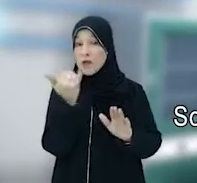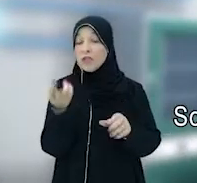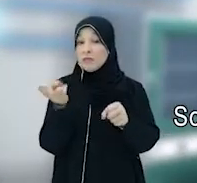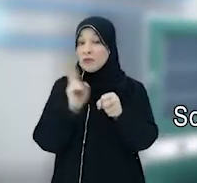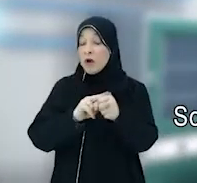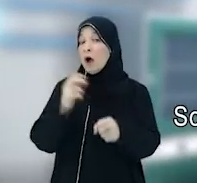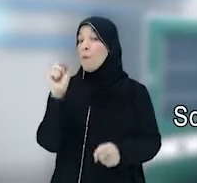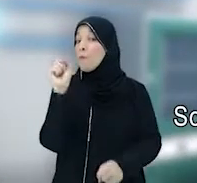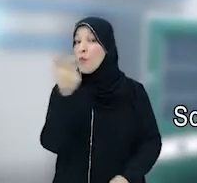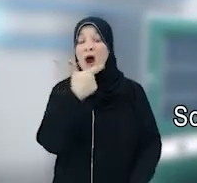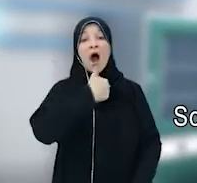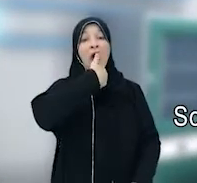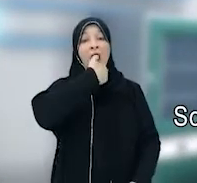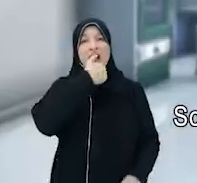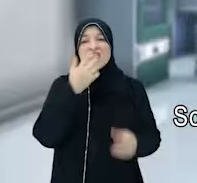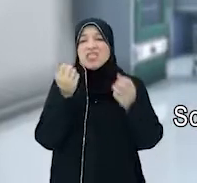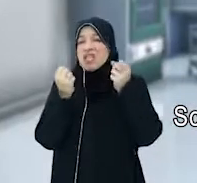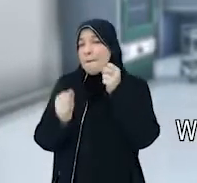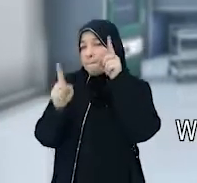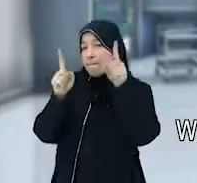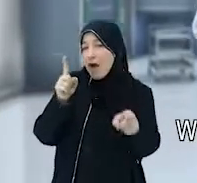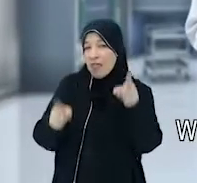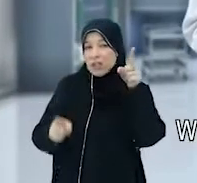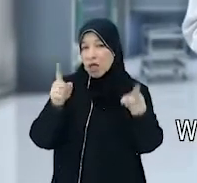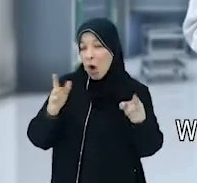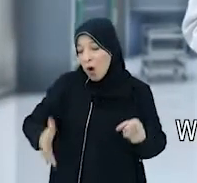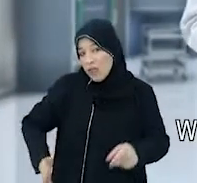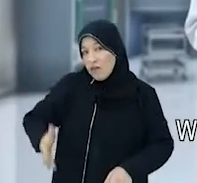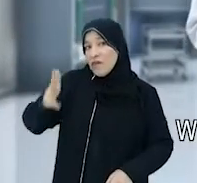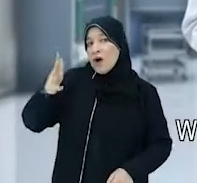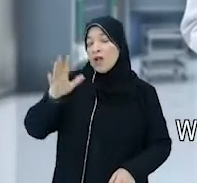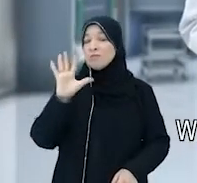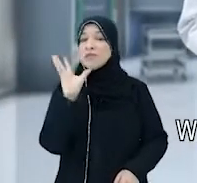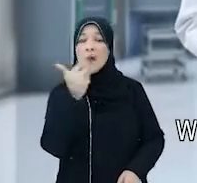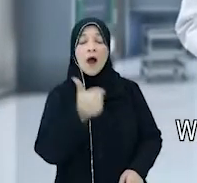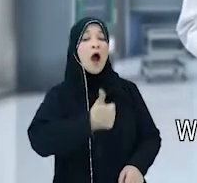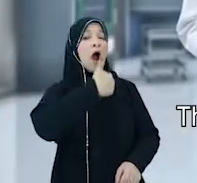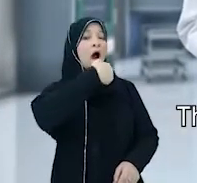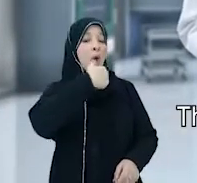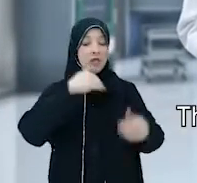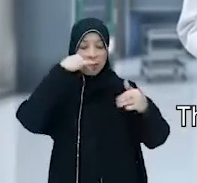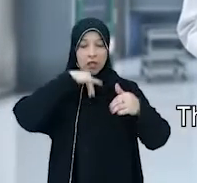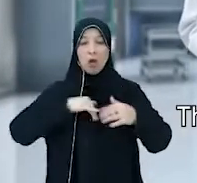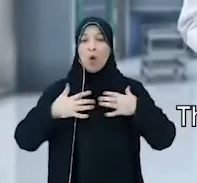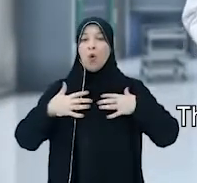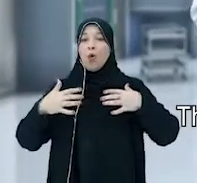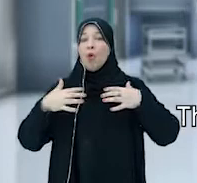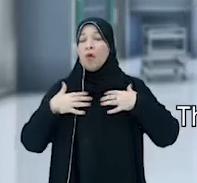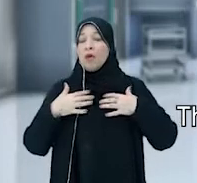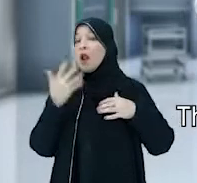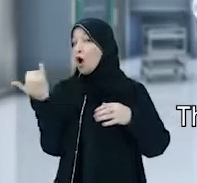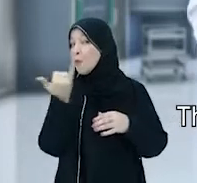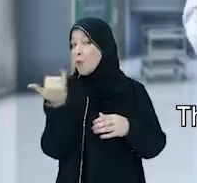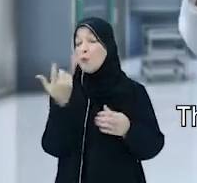مباشرة صعوبة لدى بعض الأشخاص أو الأطفال، بحيث يصعب وصول الدواء إلى الرئتين، لذلك من